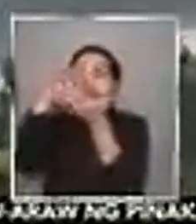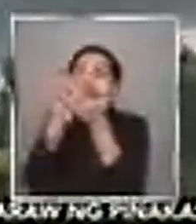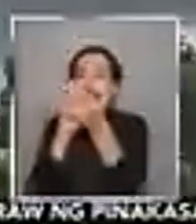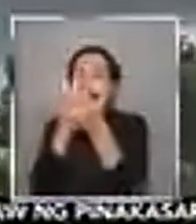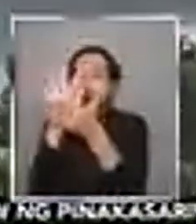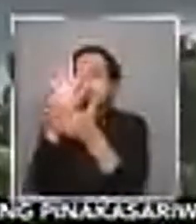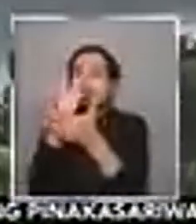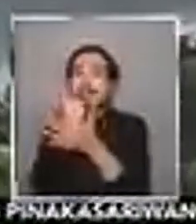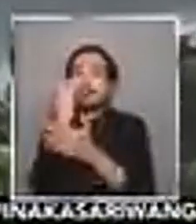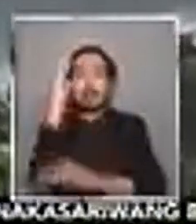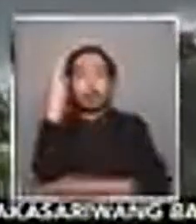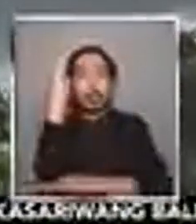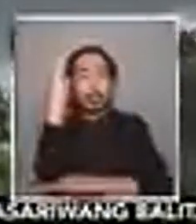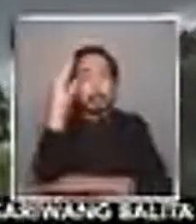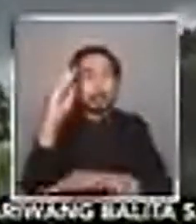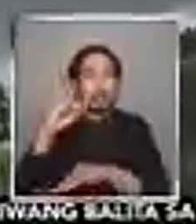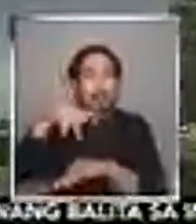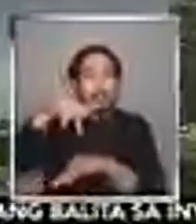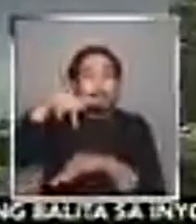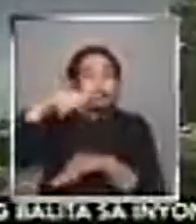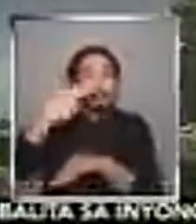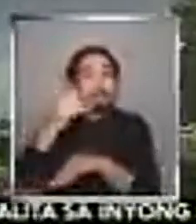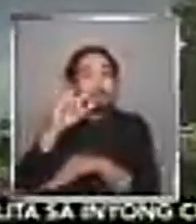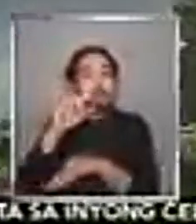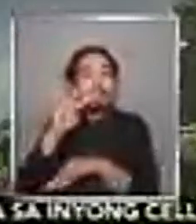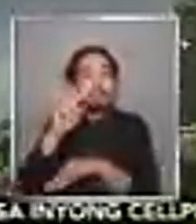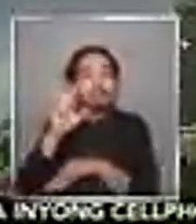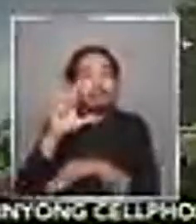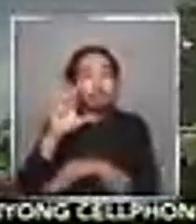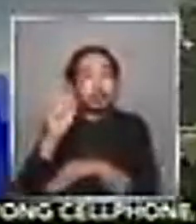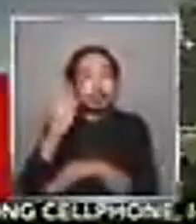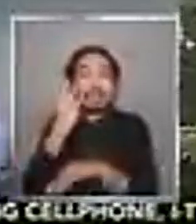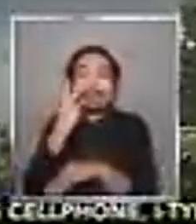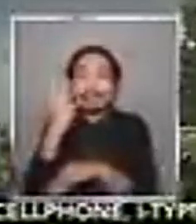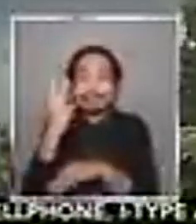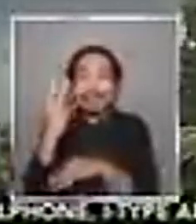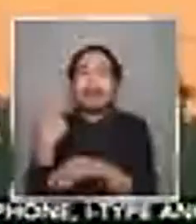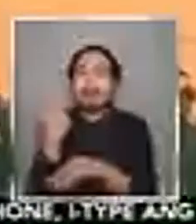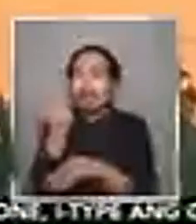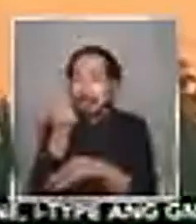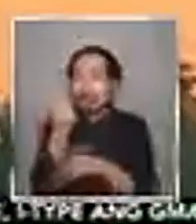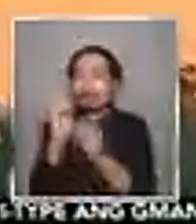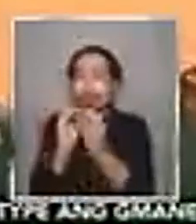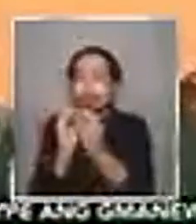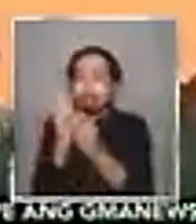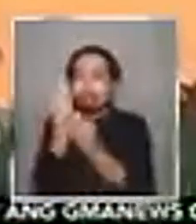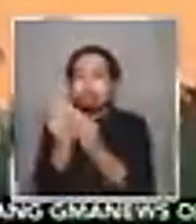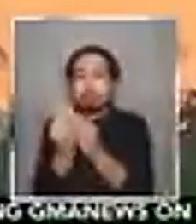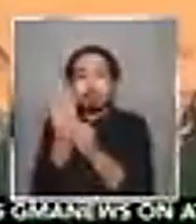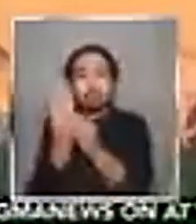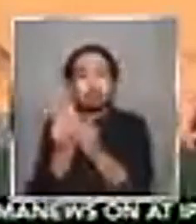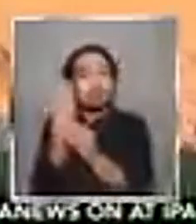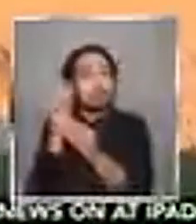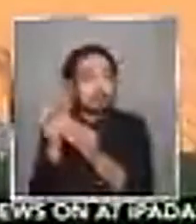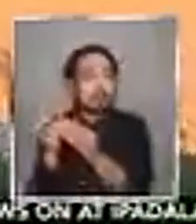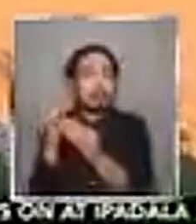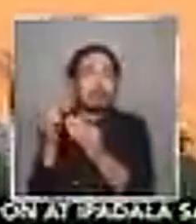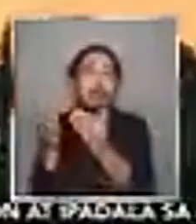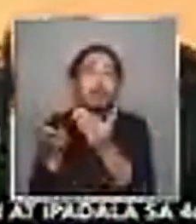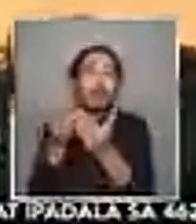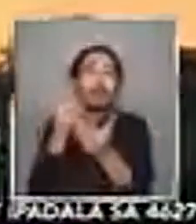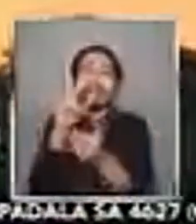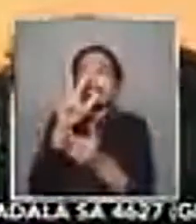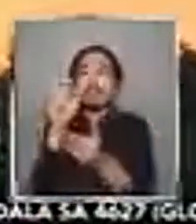PVOX, nagkaroon ng white steam-laden plumes o mahinang pagbuga ng usok ang bulkan. Umabot daw ang taas nito ng 300